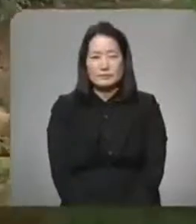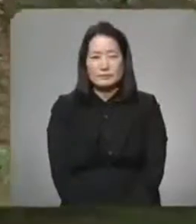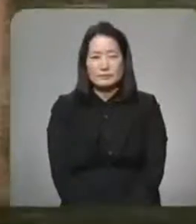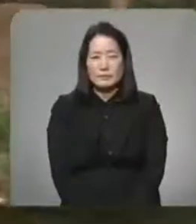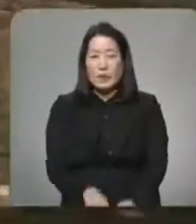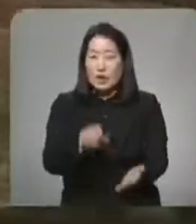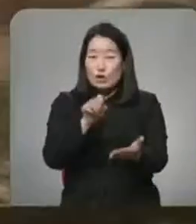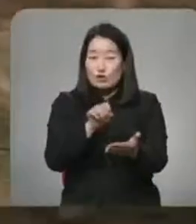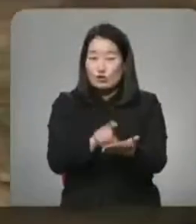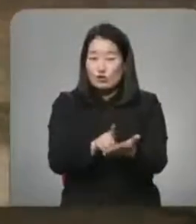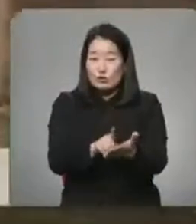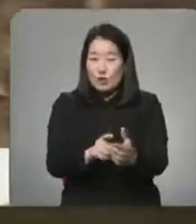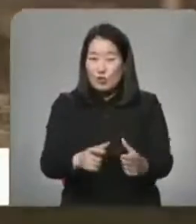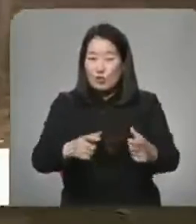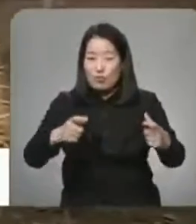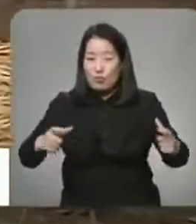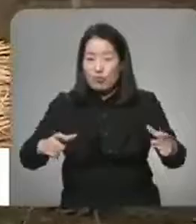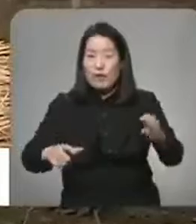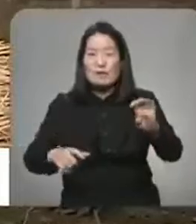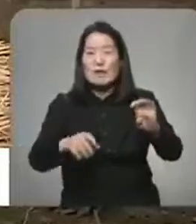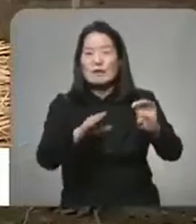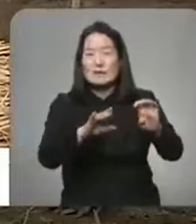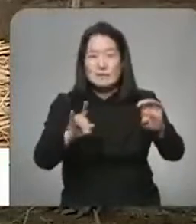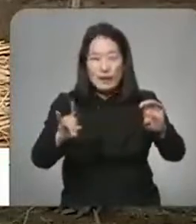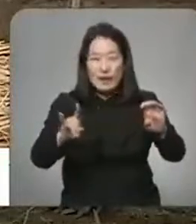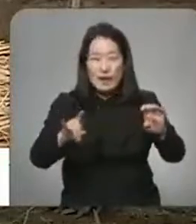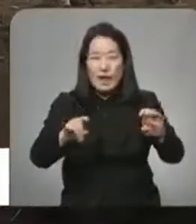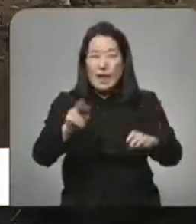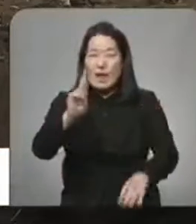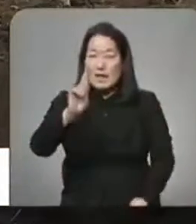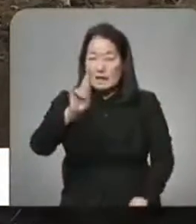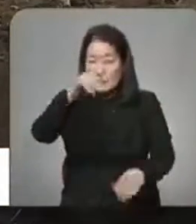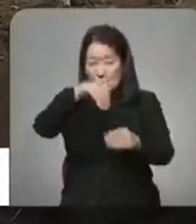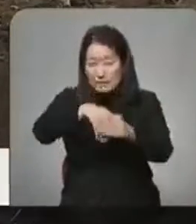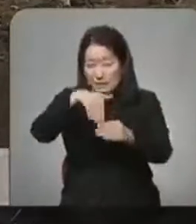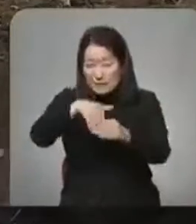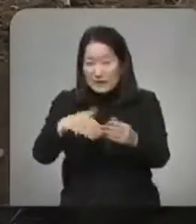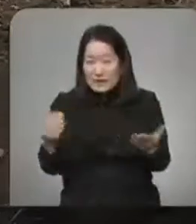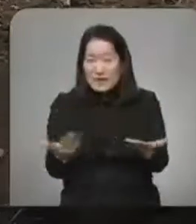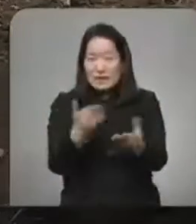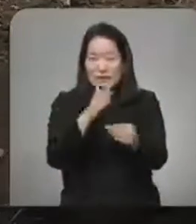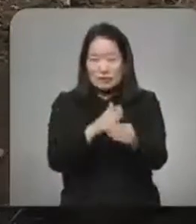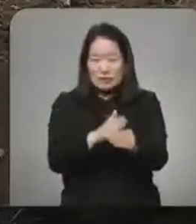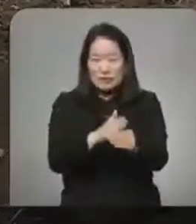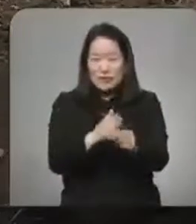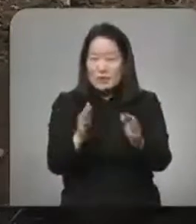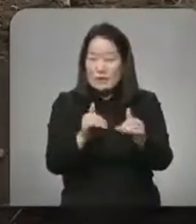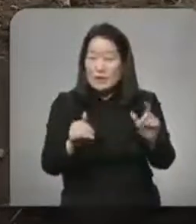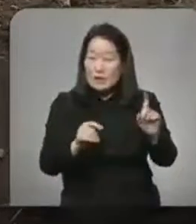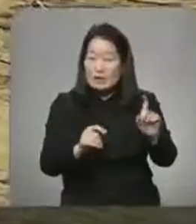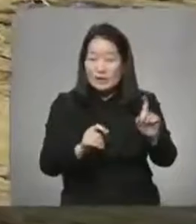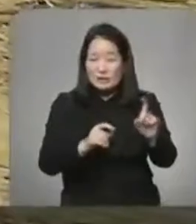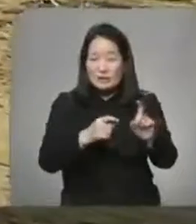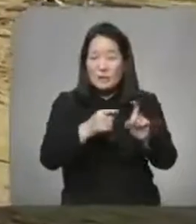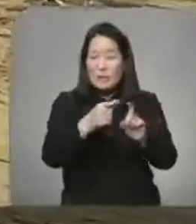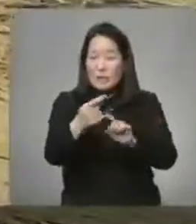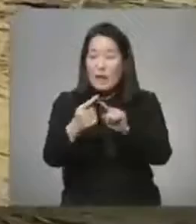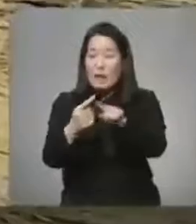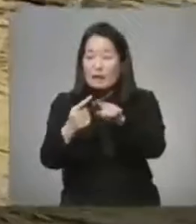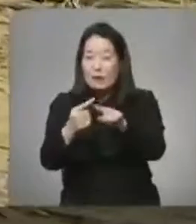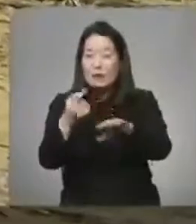축구장 자 10개 넓이의 인삼 밭에 인삼 심기 작업이 한창입니다 근로자 10명 가운데 외국인은 한 명